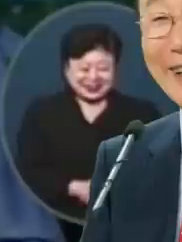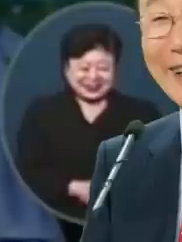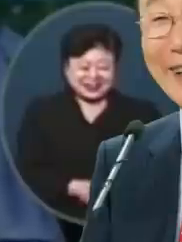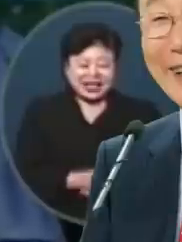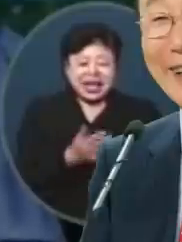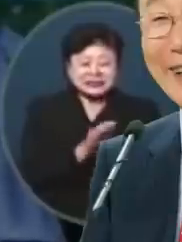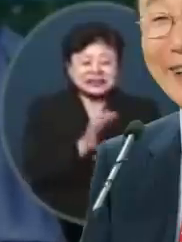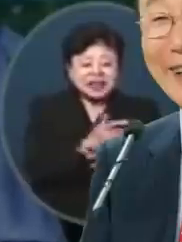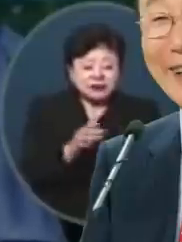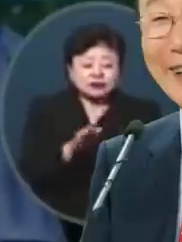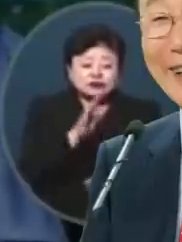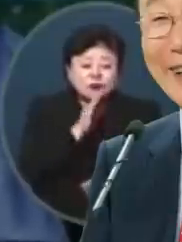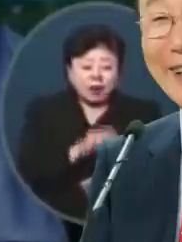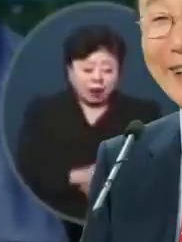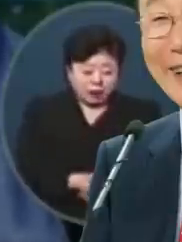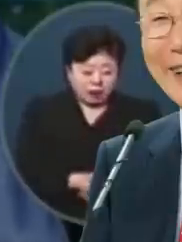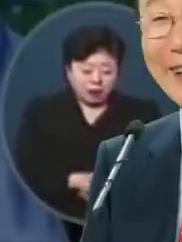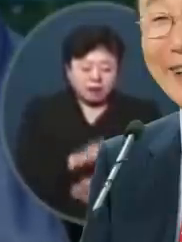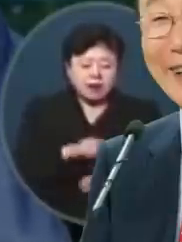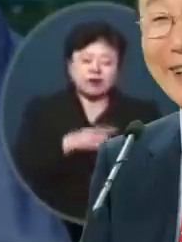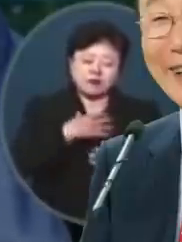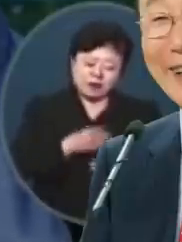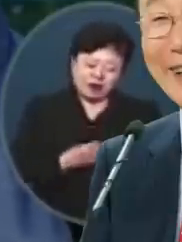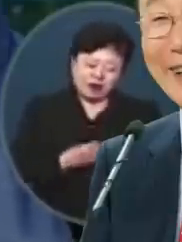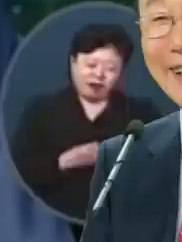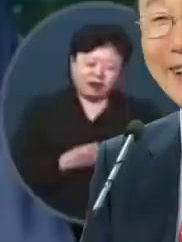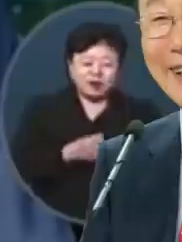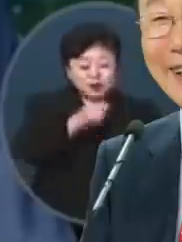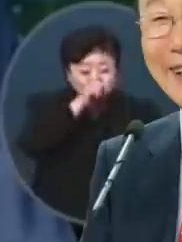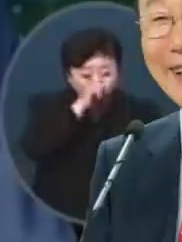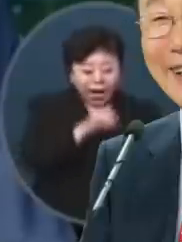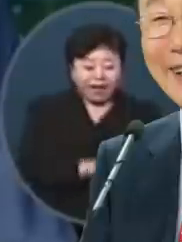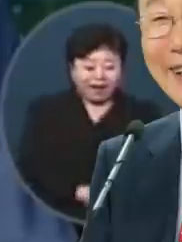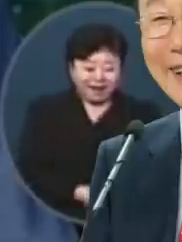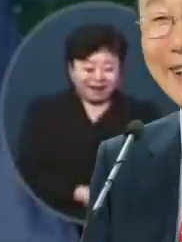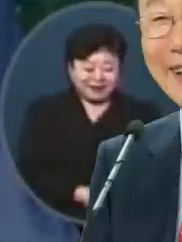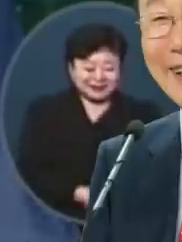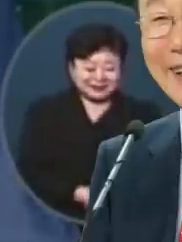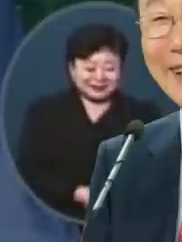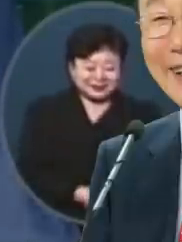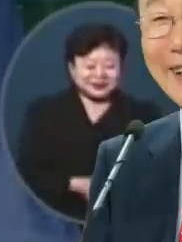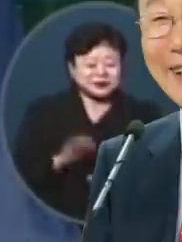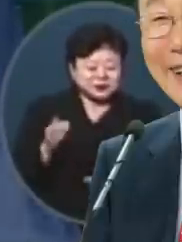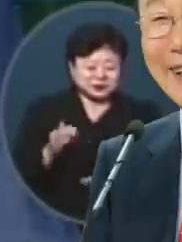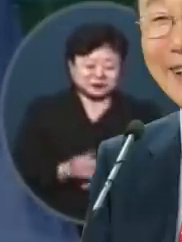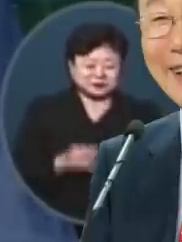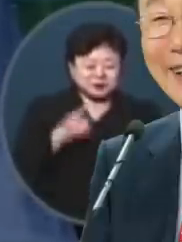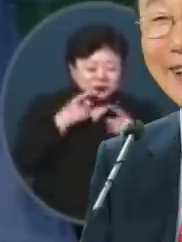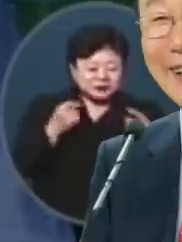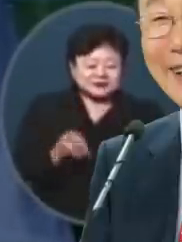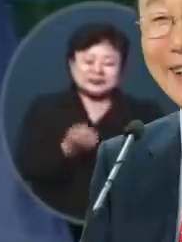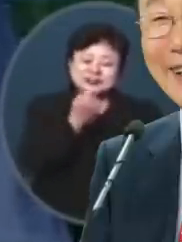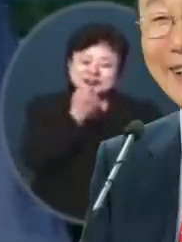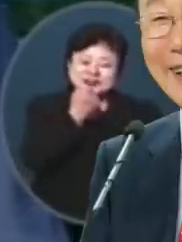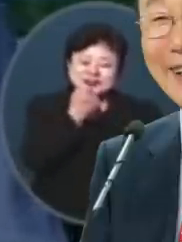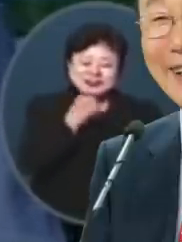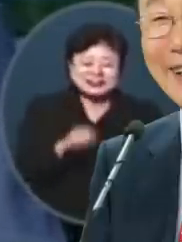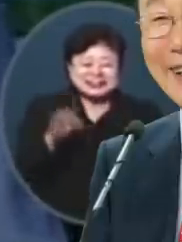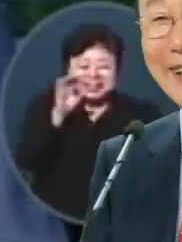장난이 아니고 그러면 참 마음이 편안해지고 좋다고요. 전 요사에 웃는 연습을